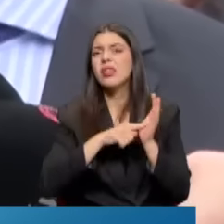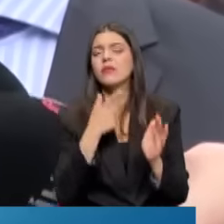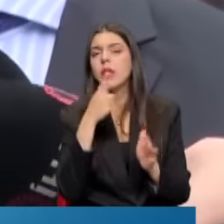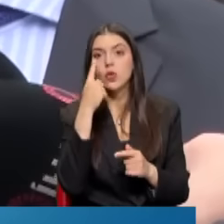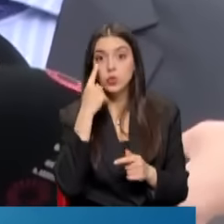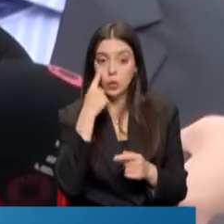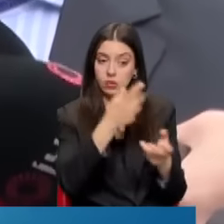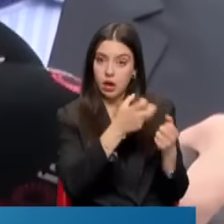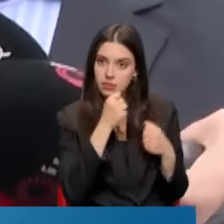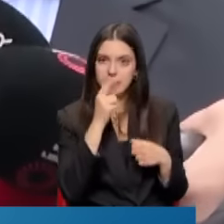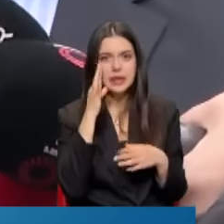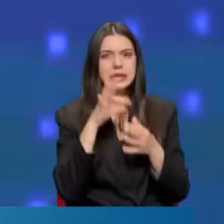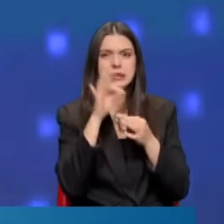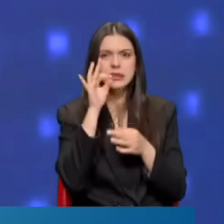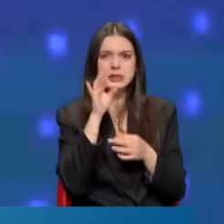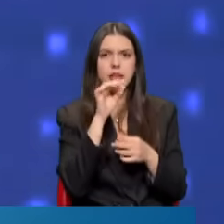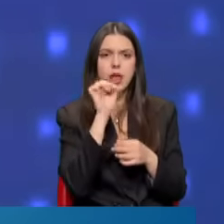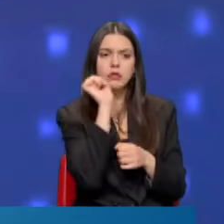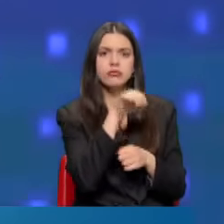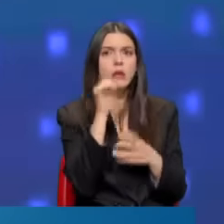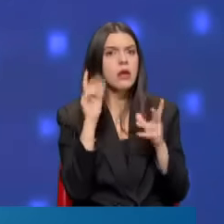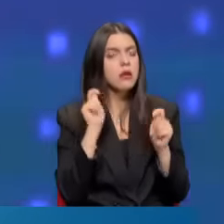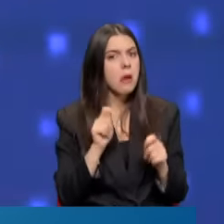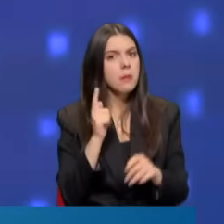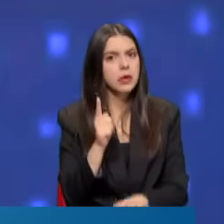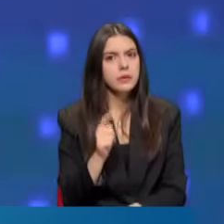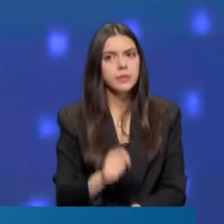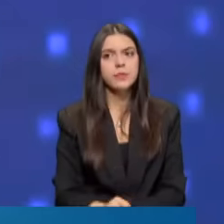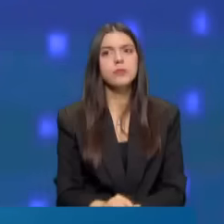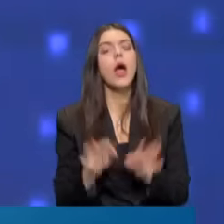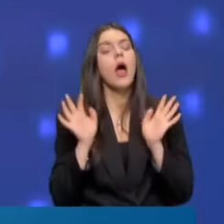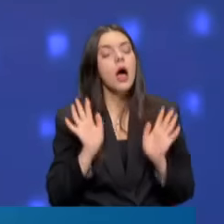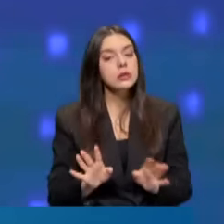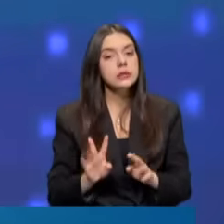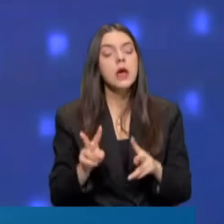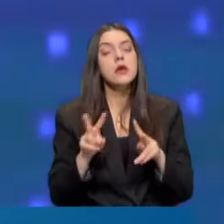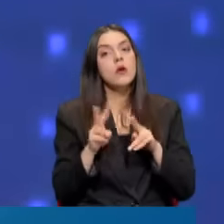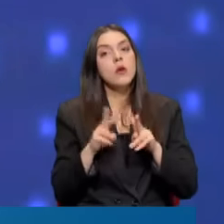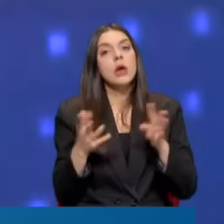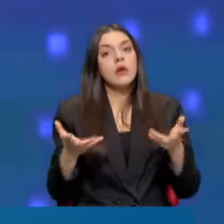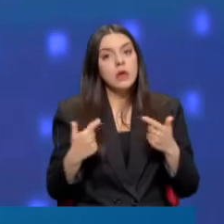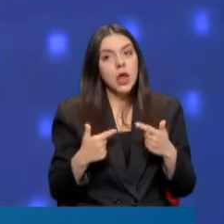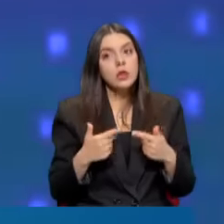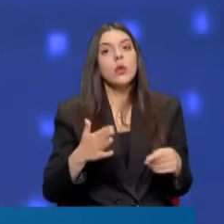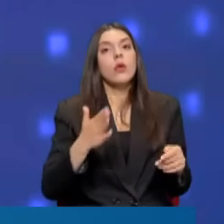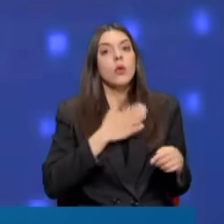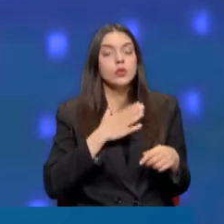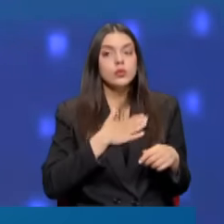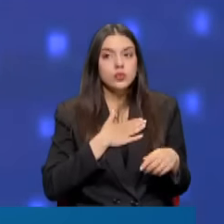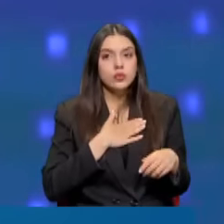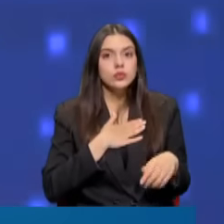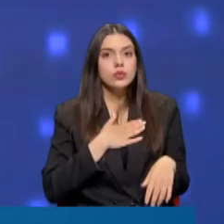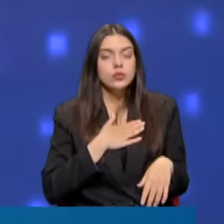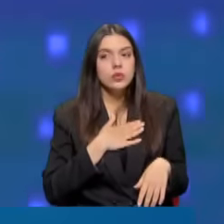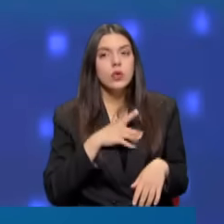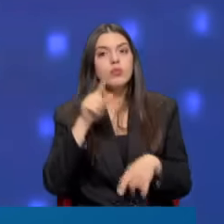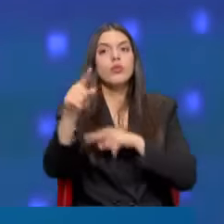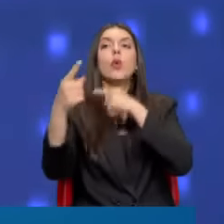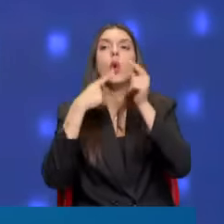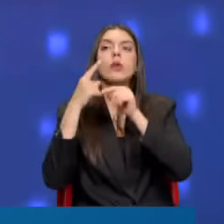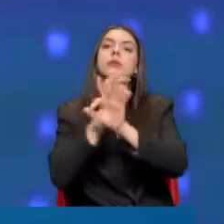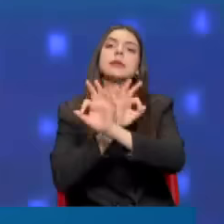mı yoksa insanları fişlemek midir Aslında müfredatının özü bugün burada konuştuğumuz